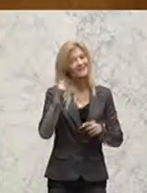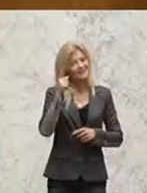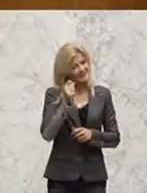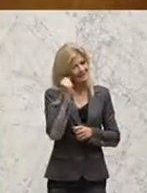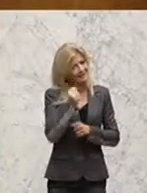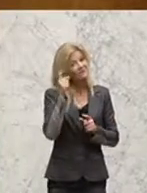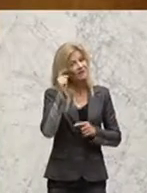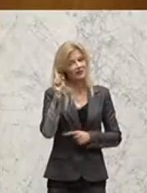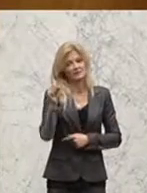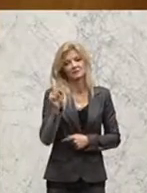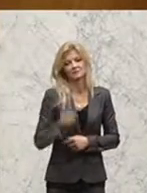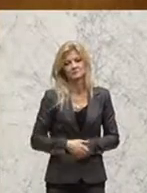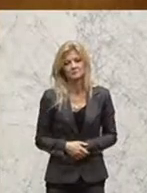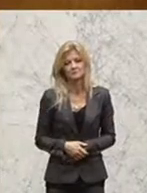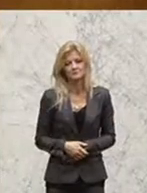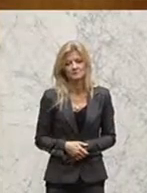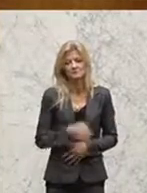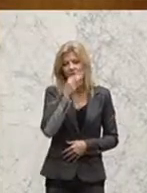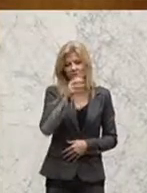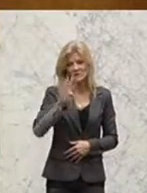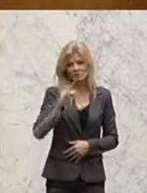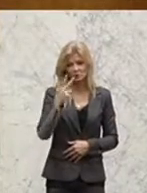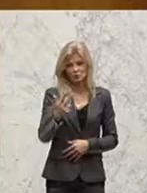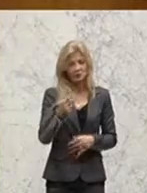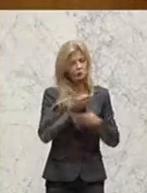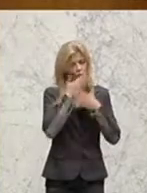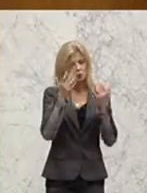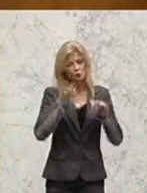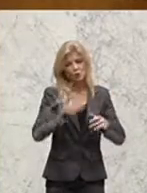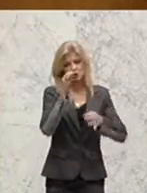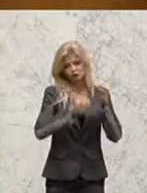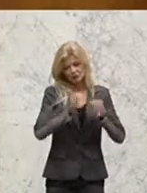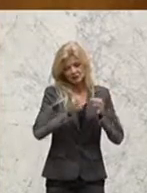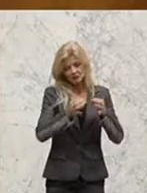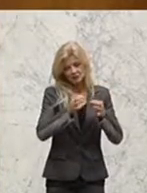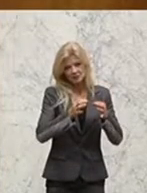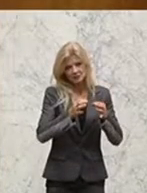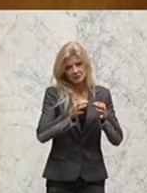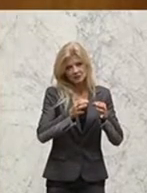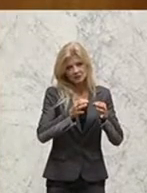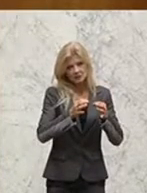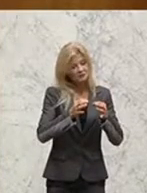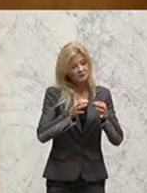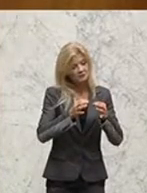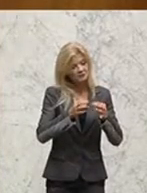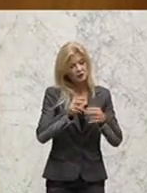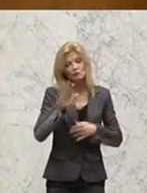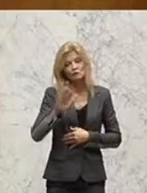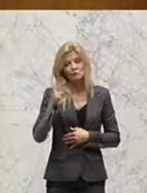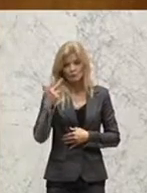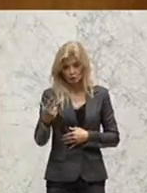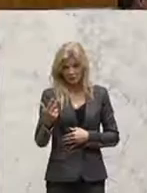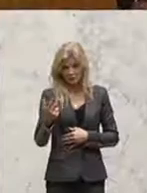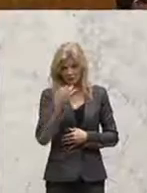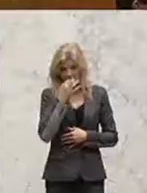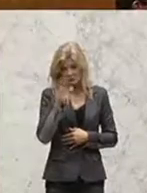34, dazu liegen keine Statistiken vor. Frage 35, die geltende Rechtslage ermöglicht es,